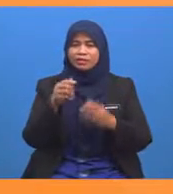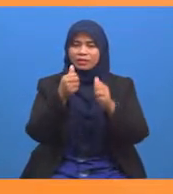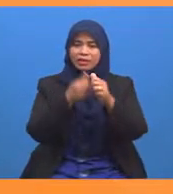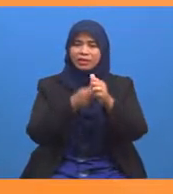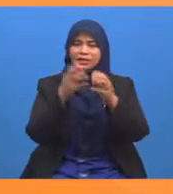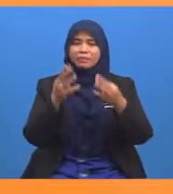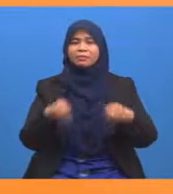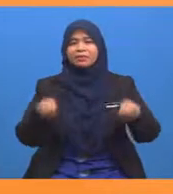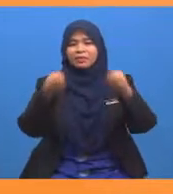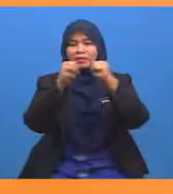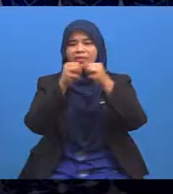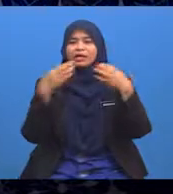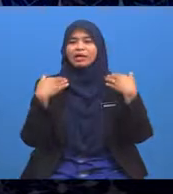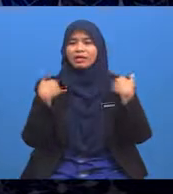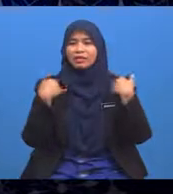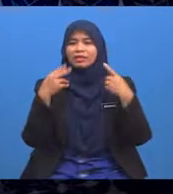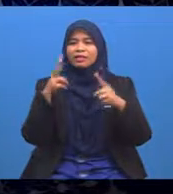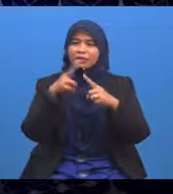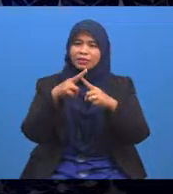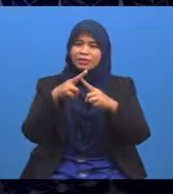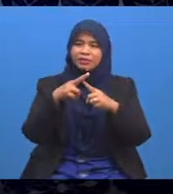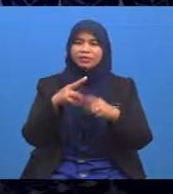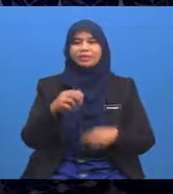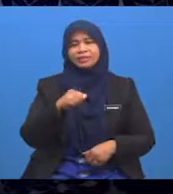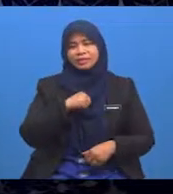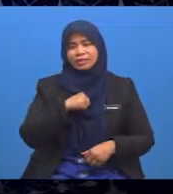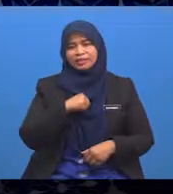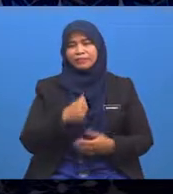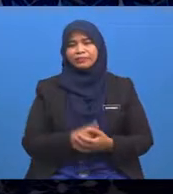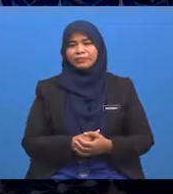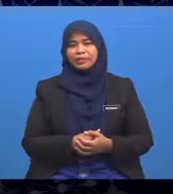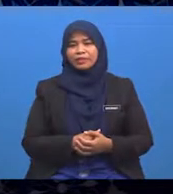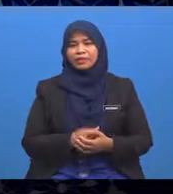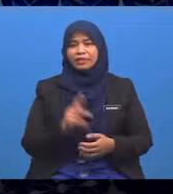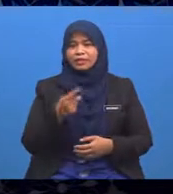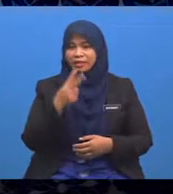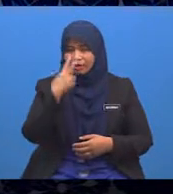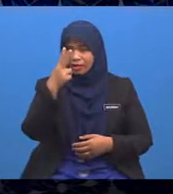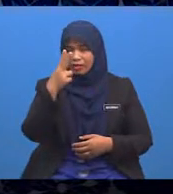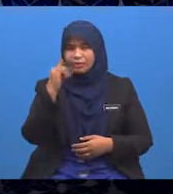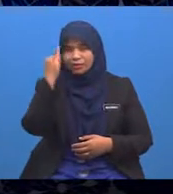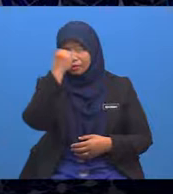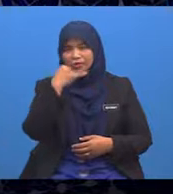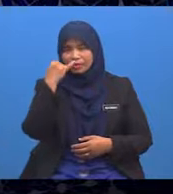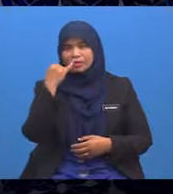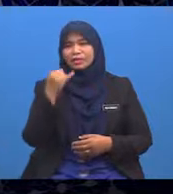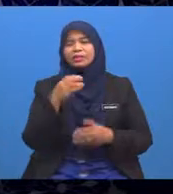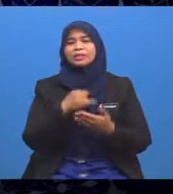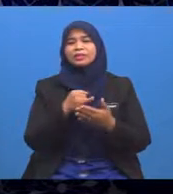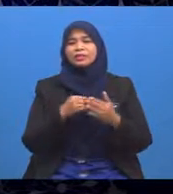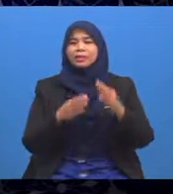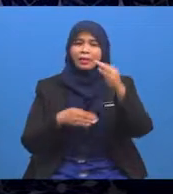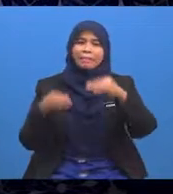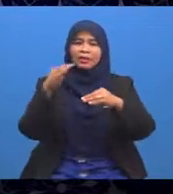keunikan tersendiri, kan? Mari kita telusuri keindahan dan keunikan seni bina masjid di